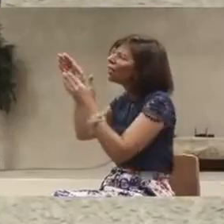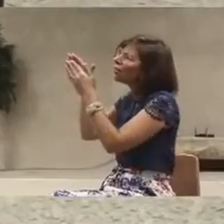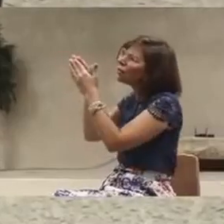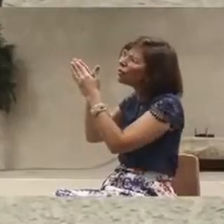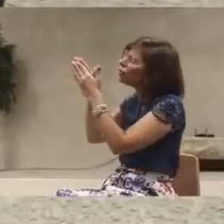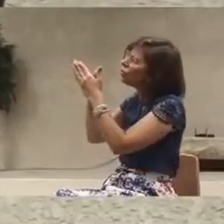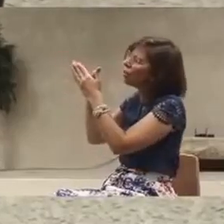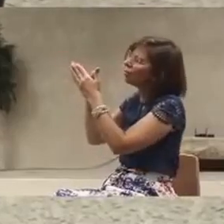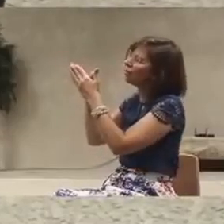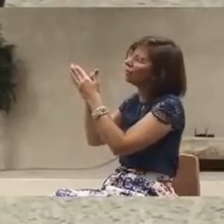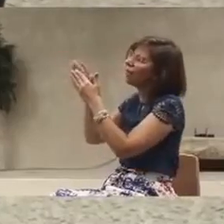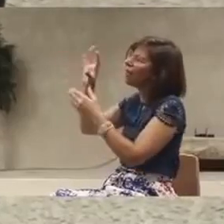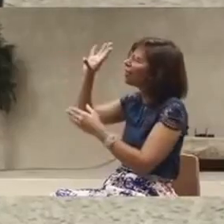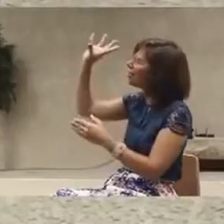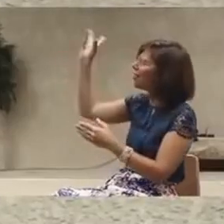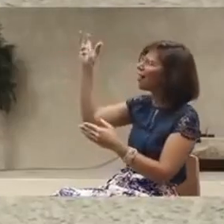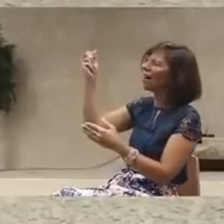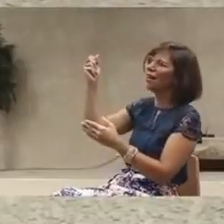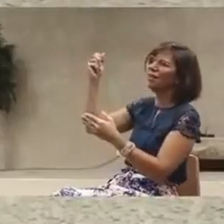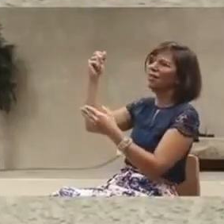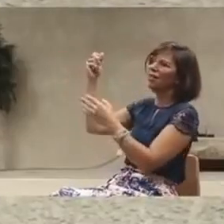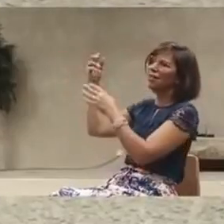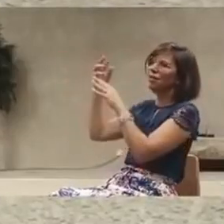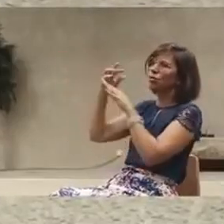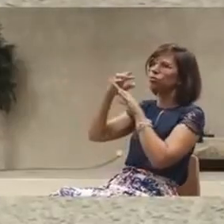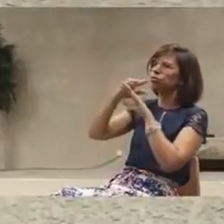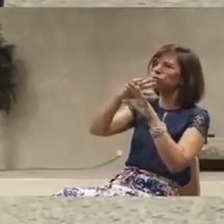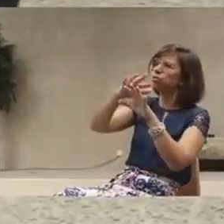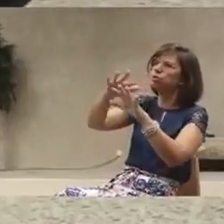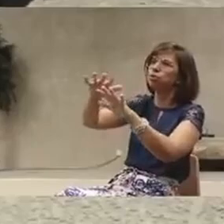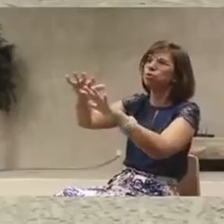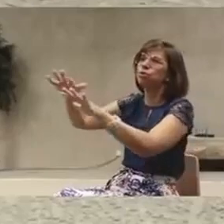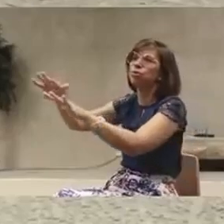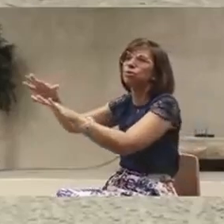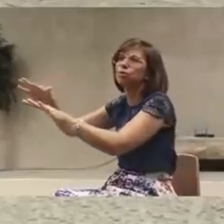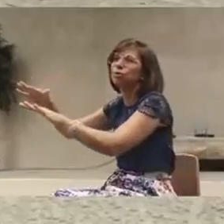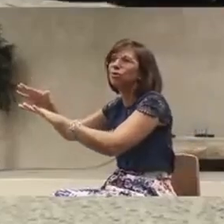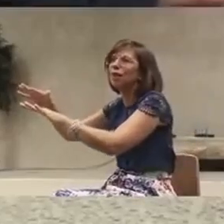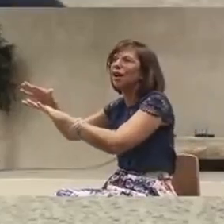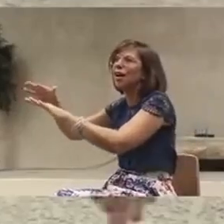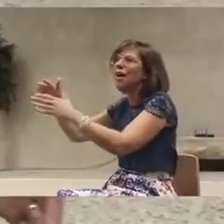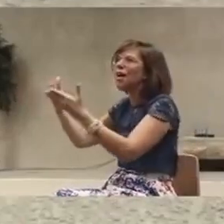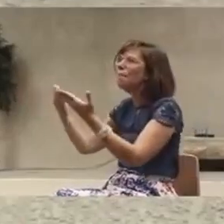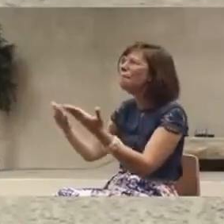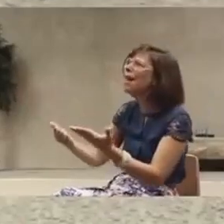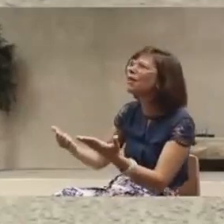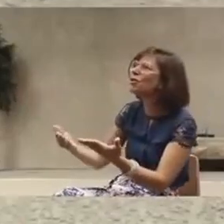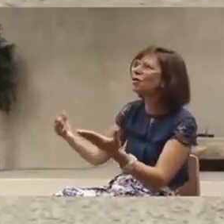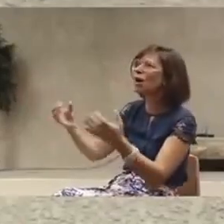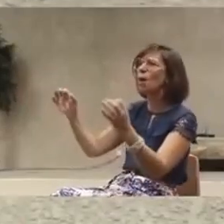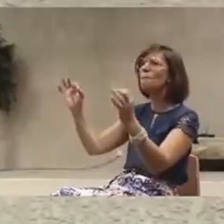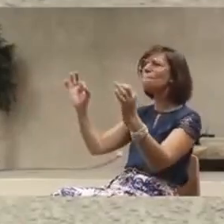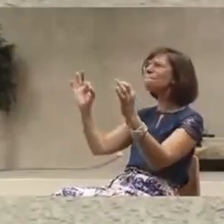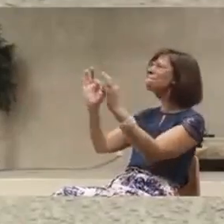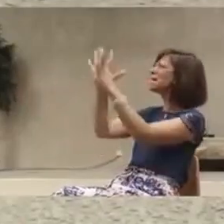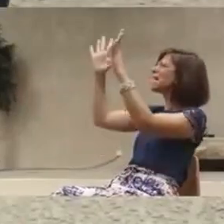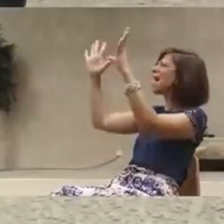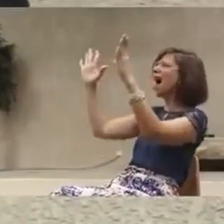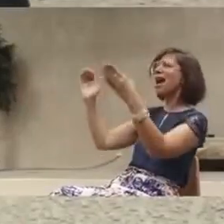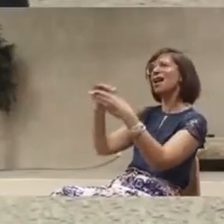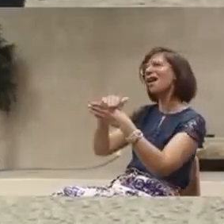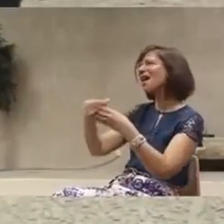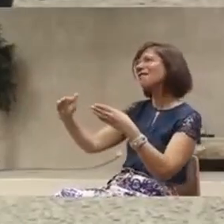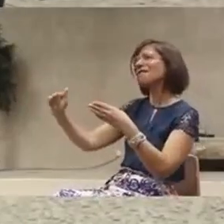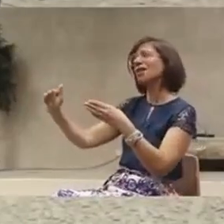ta grâce, que tu sois agissant dans leur vie, qu'un miracle se produise. Merci pour tous ceux qui ont déjà dit